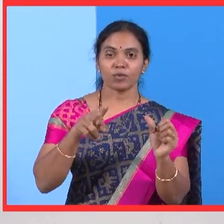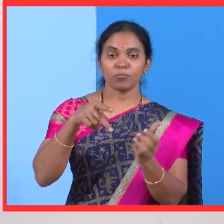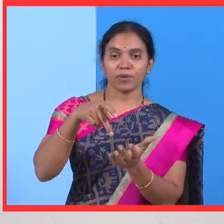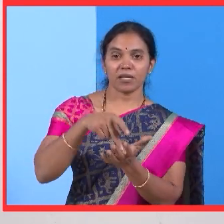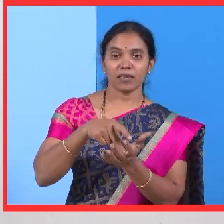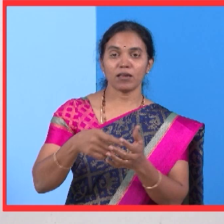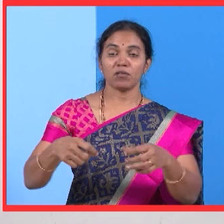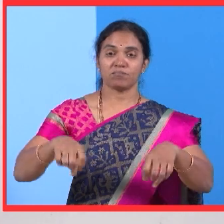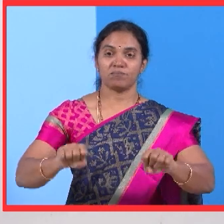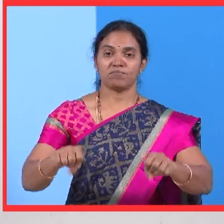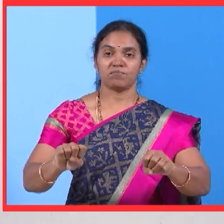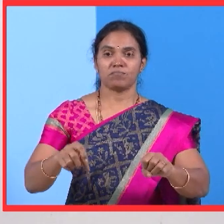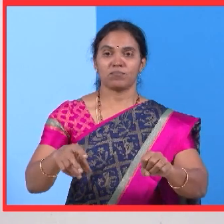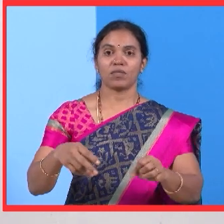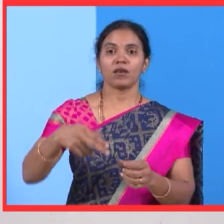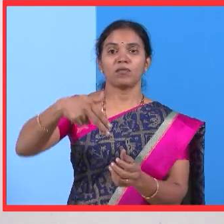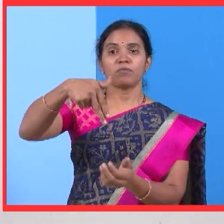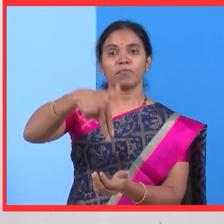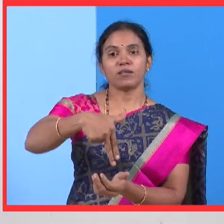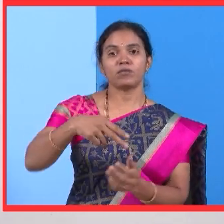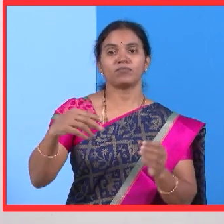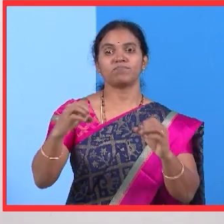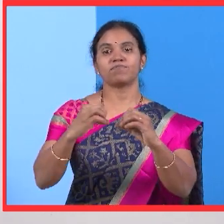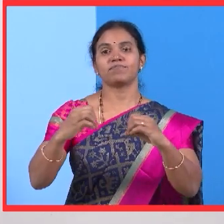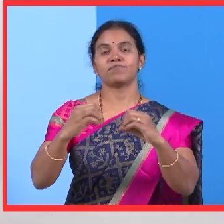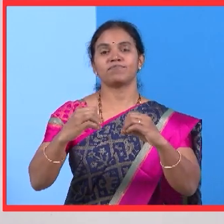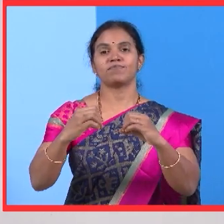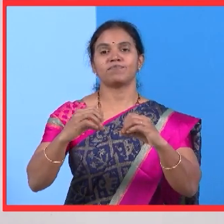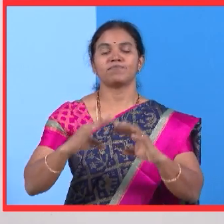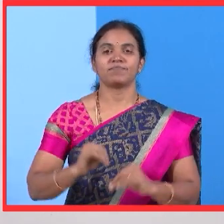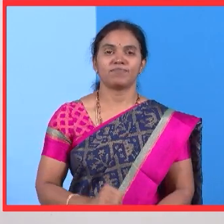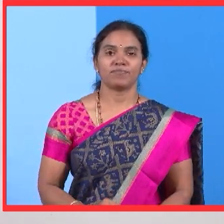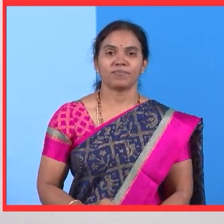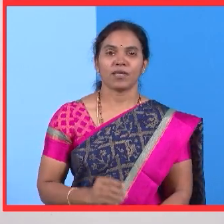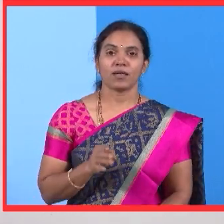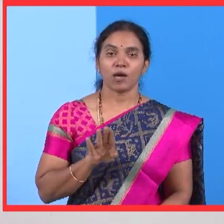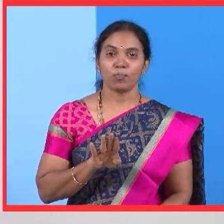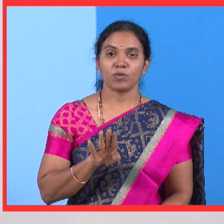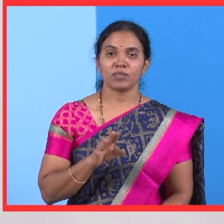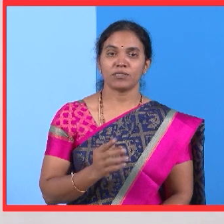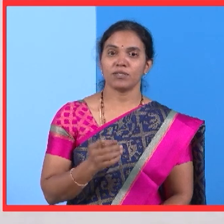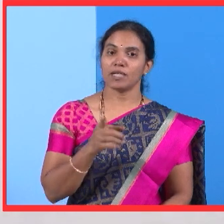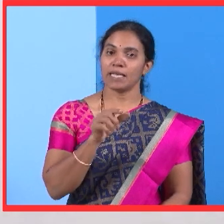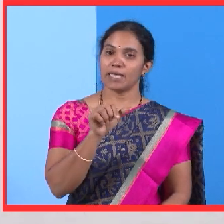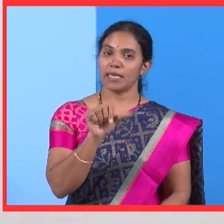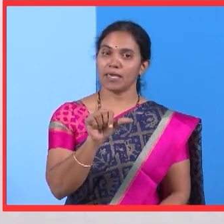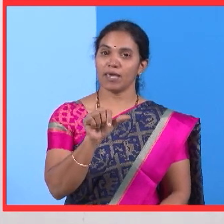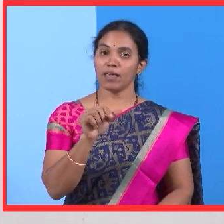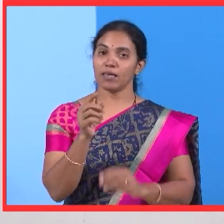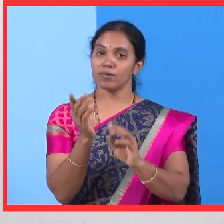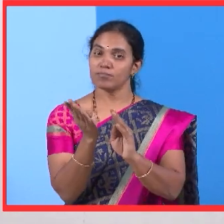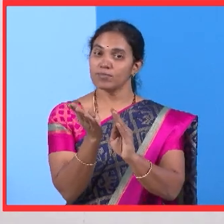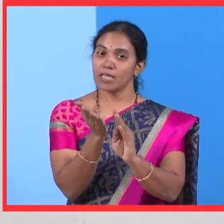இருசக்கர வாகனத்தின் எரிபொருள் தீர்ந்து விடுகிறது. அப்பொழுது அவன் ஒன்று ஏ என்ற கிராமத்துக்கு